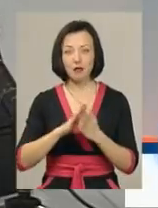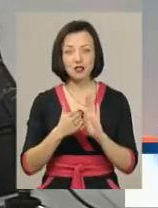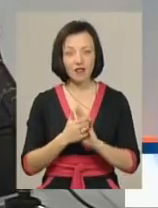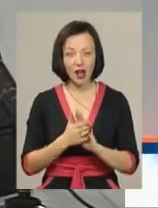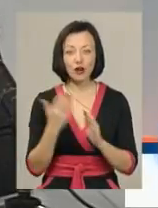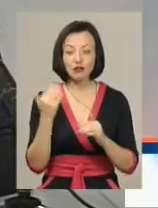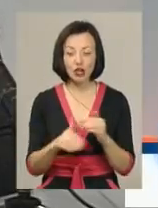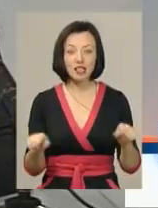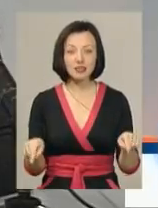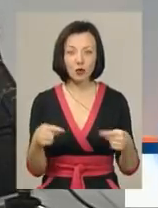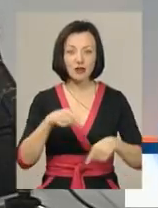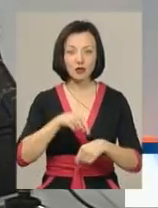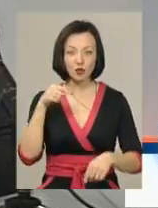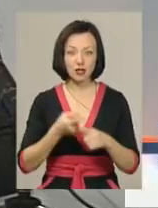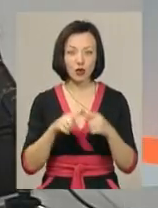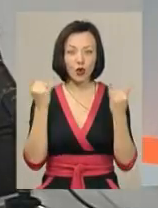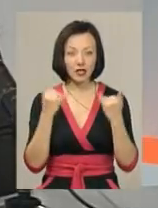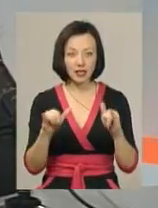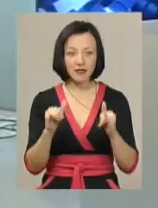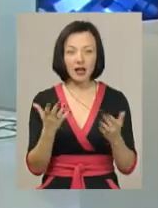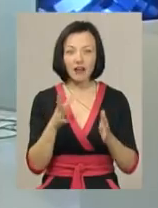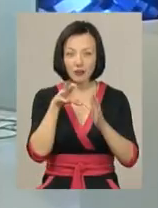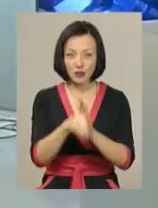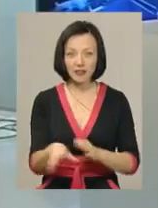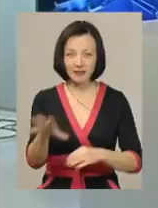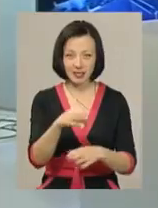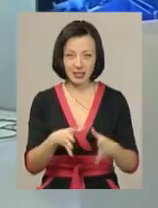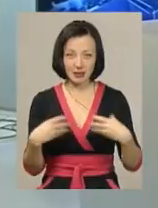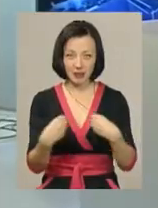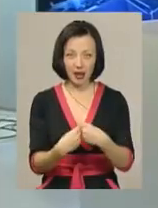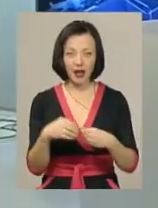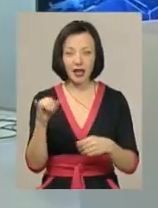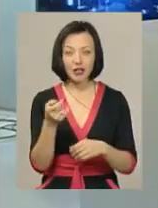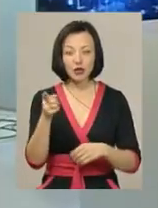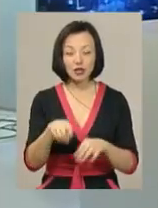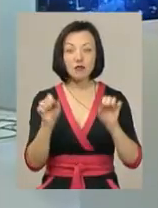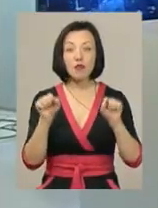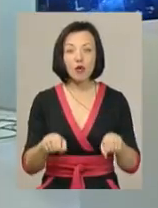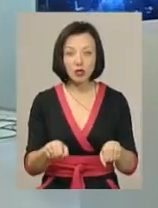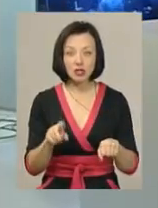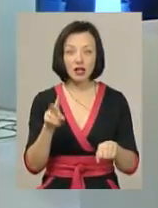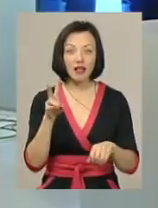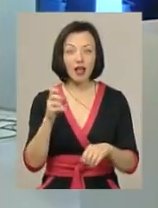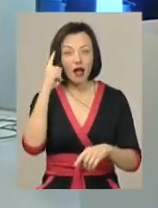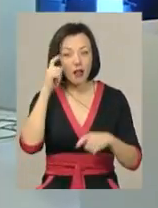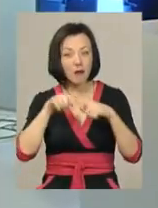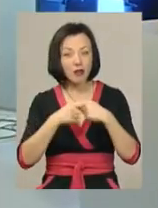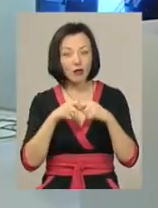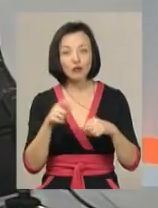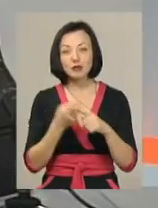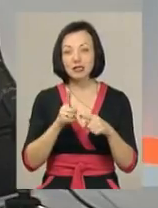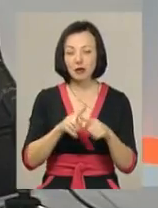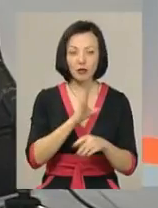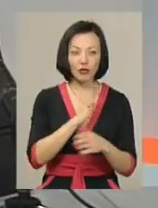вона вже створює відчуття оцього дива в яке включаються всі члени родини і тоді вже можна навіть не ламати голову над тим щоби це